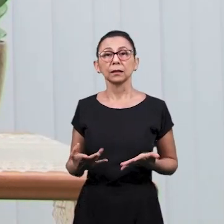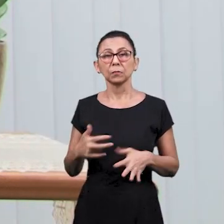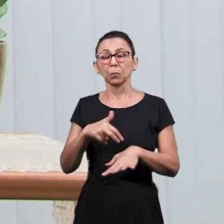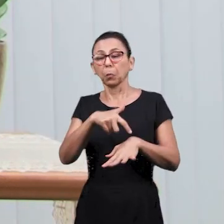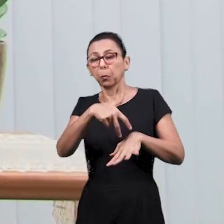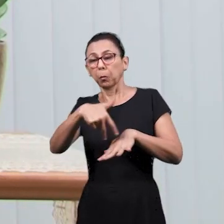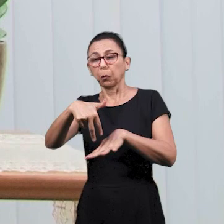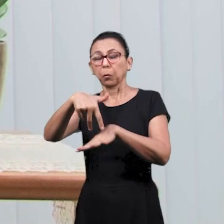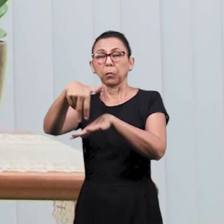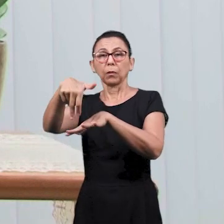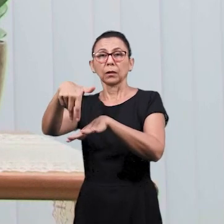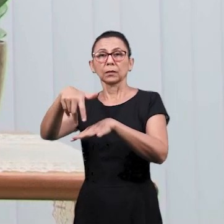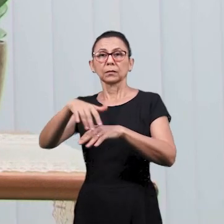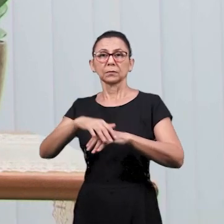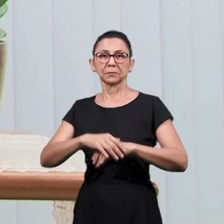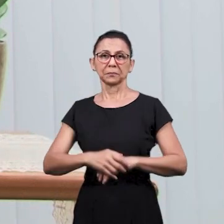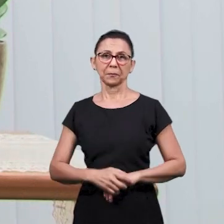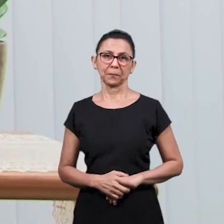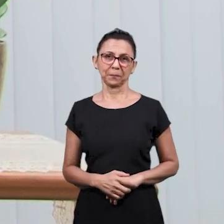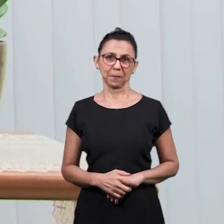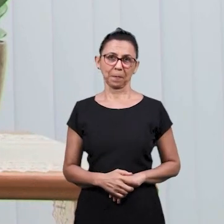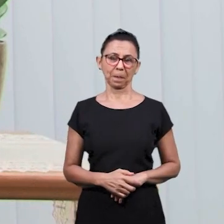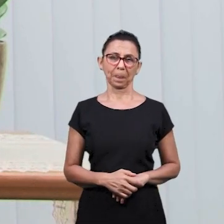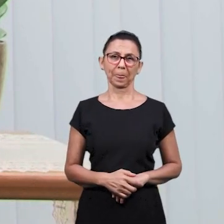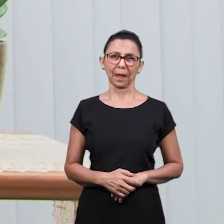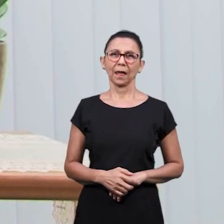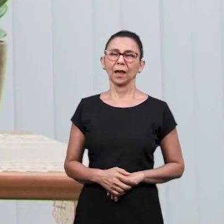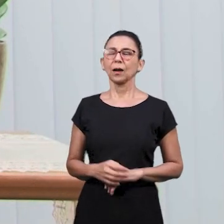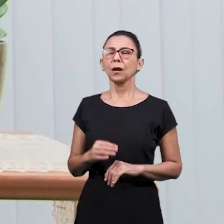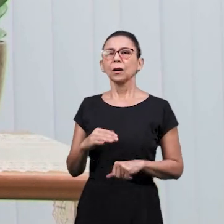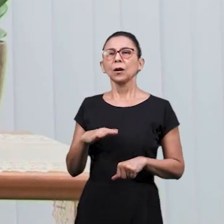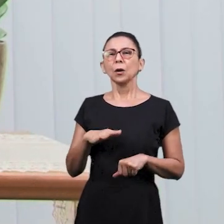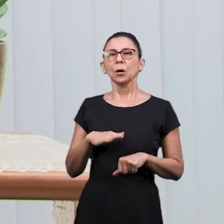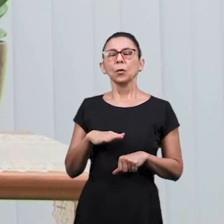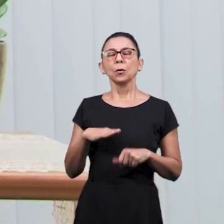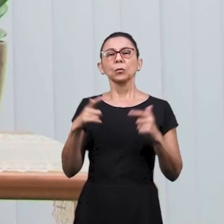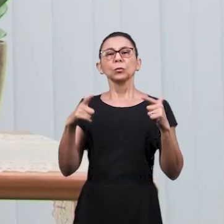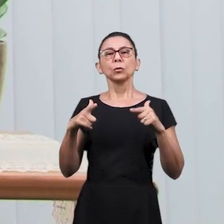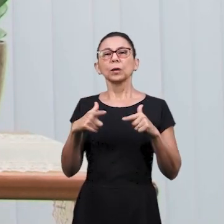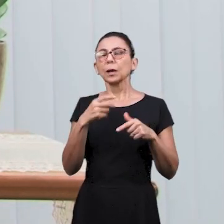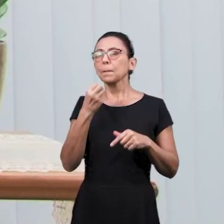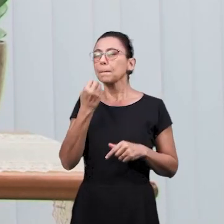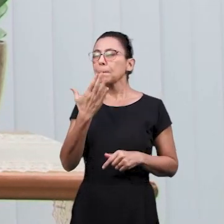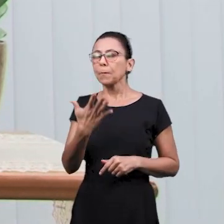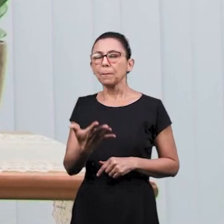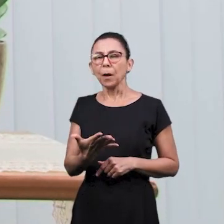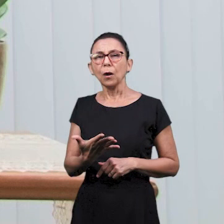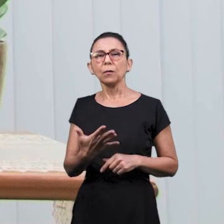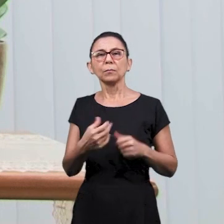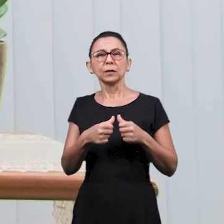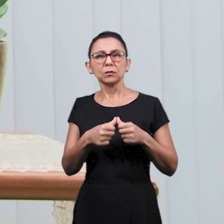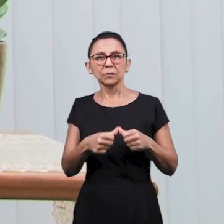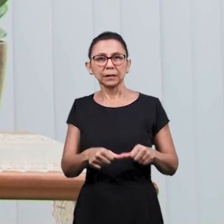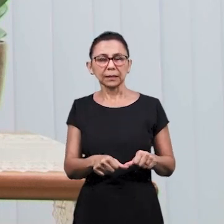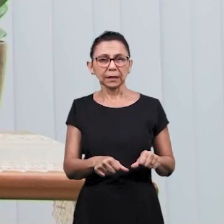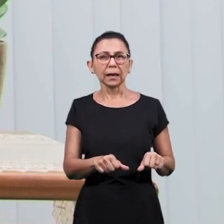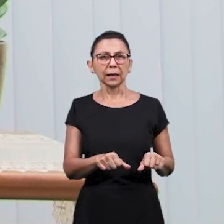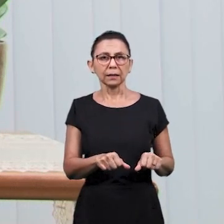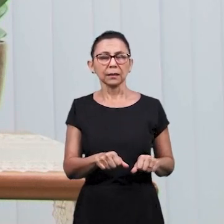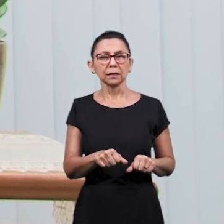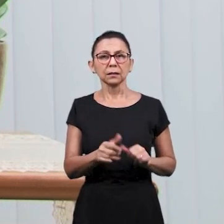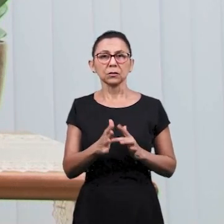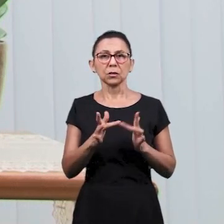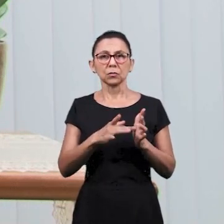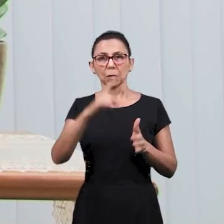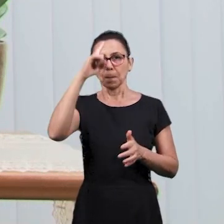это? Потому что самое лучшее место, где мы можем быть, это там, где Господь Иисус